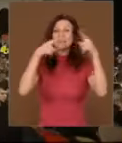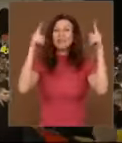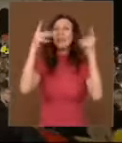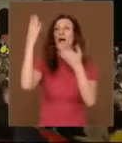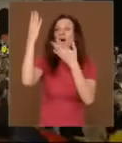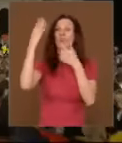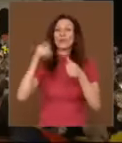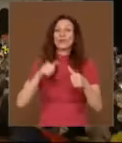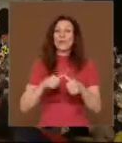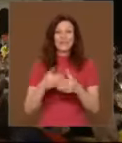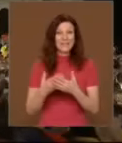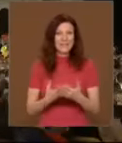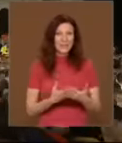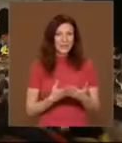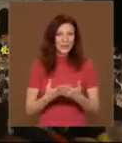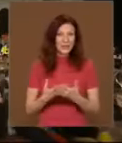божествена литургия,